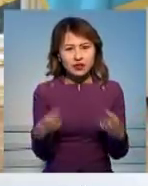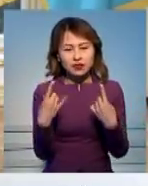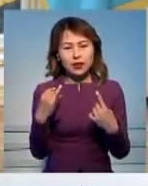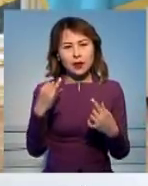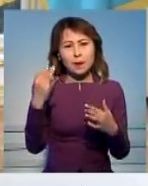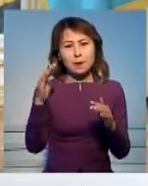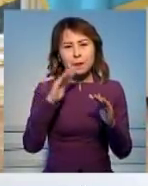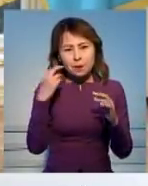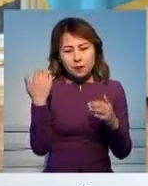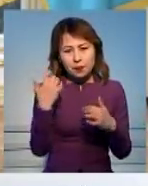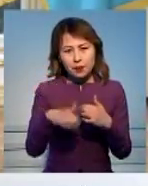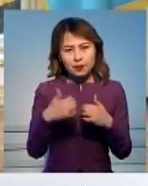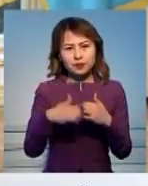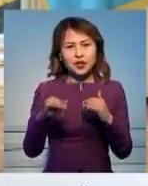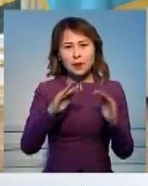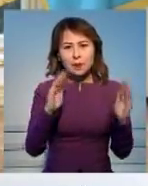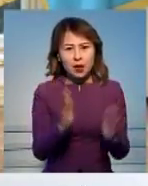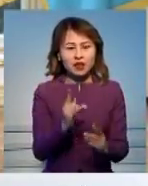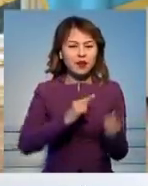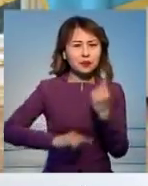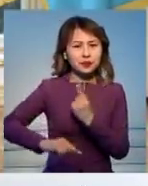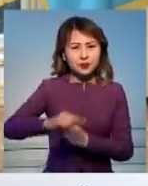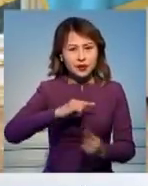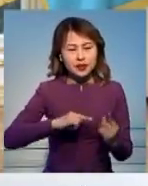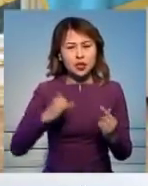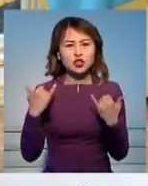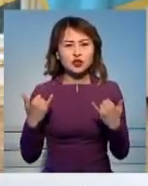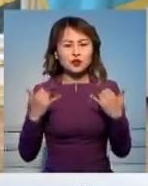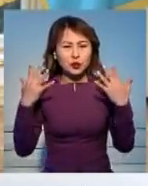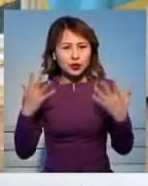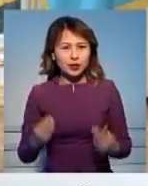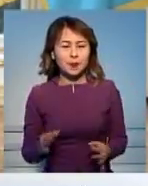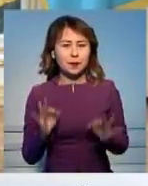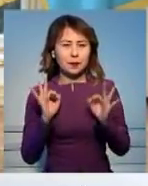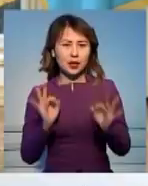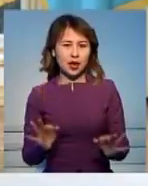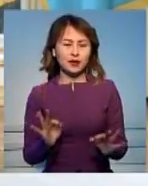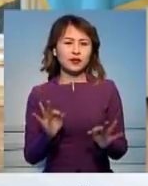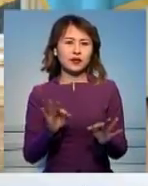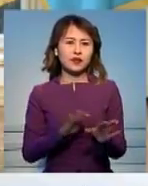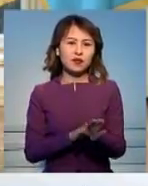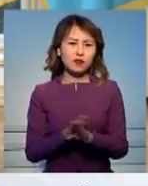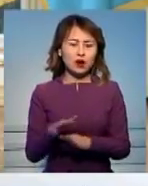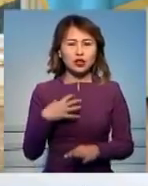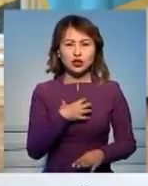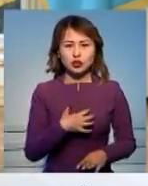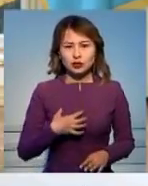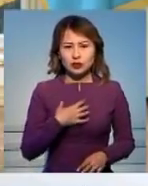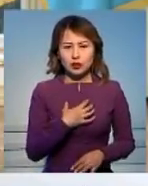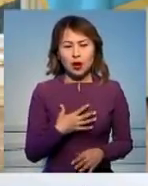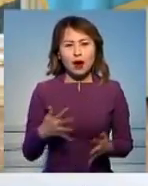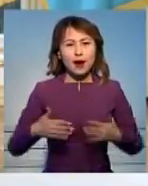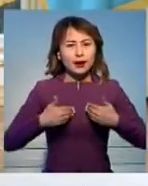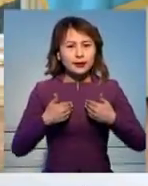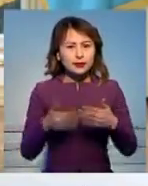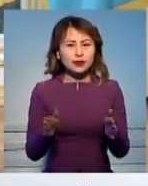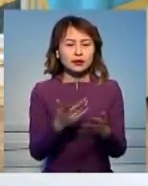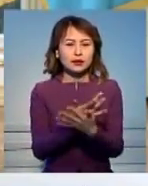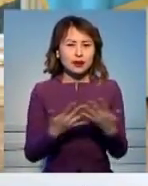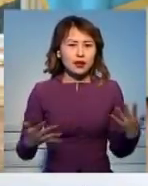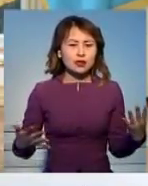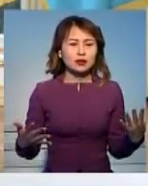малого, и среднего бизнеса. Сегодня крайне важно открыть все возможные